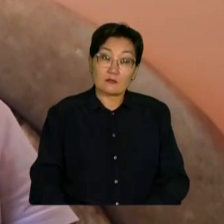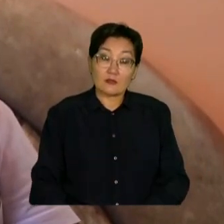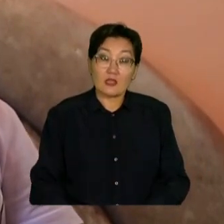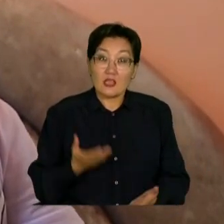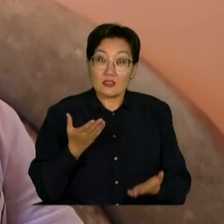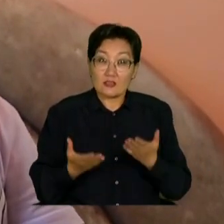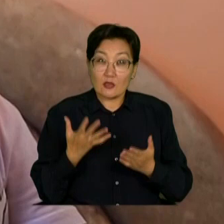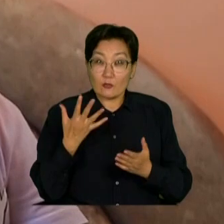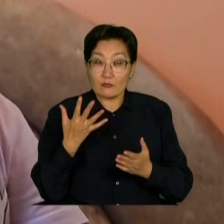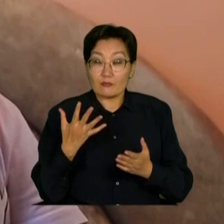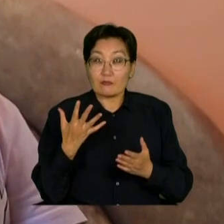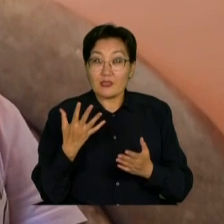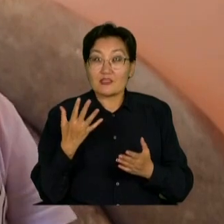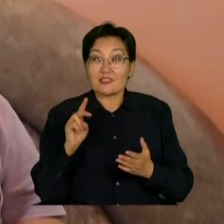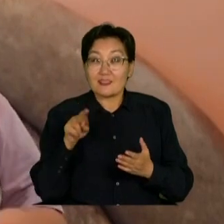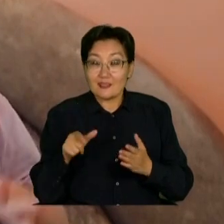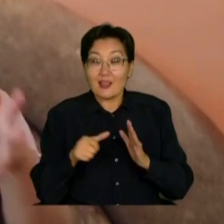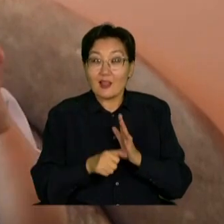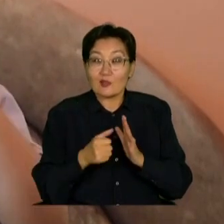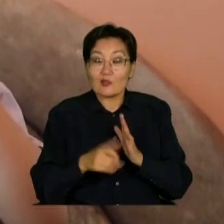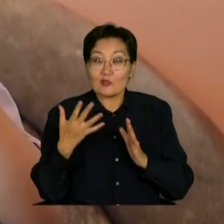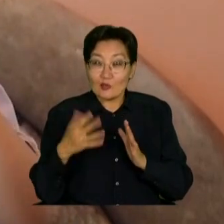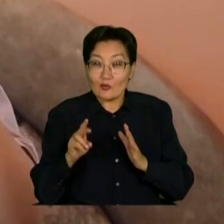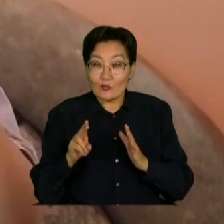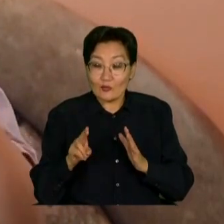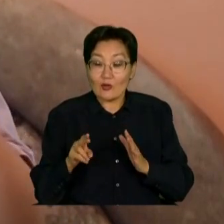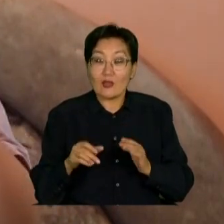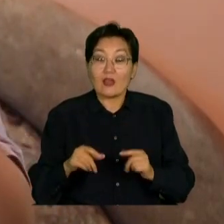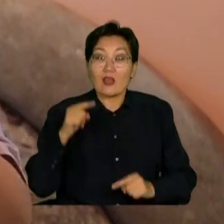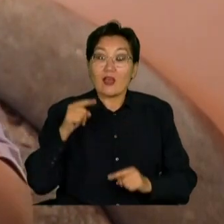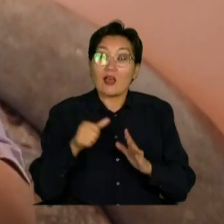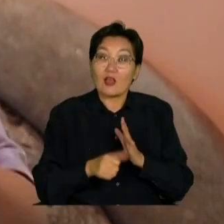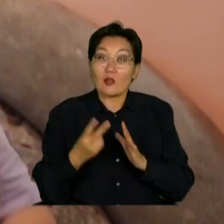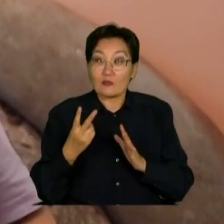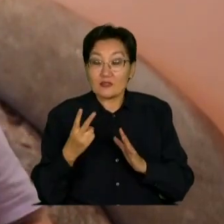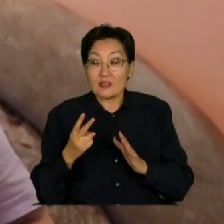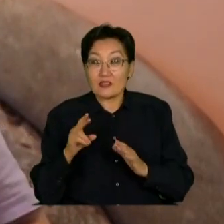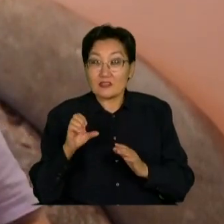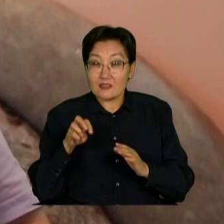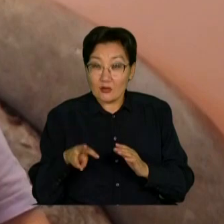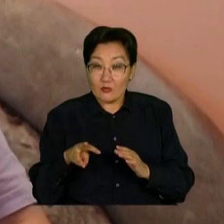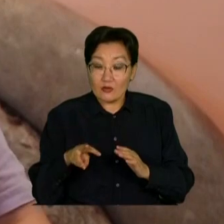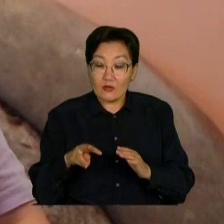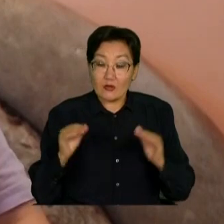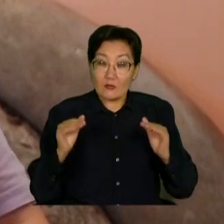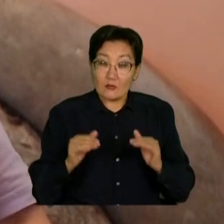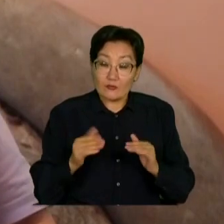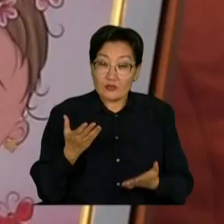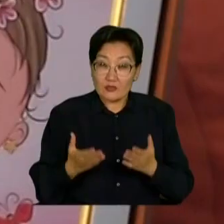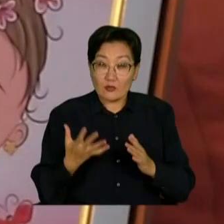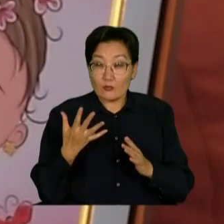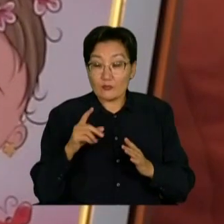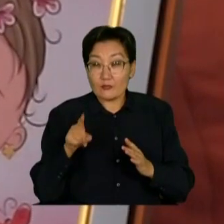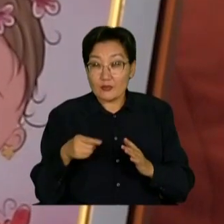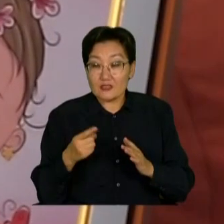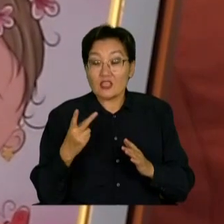Салмағы 5-650 болды, бойы 68 сантиметр болды. Оған дейін 5-ші сәбиім. Осы кішкентай тұрмын, бұнда салмағы 5-200